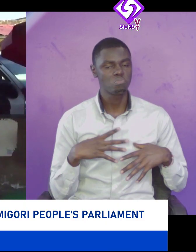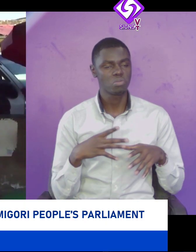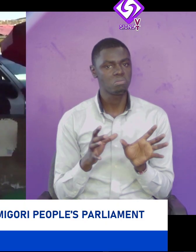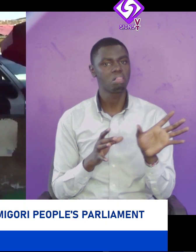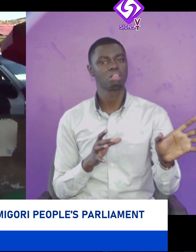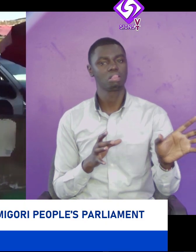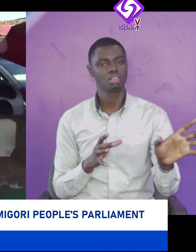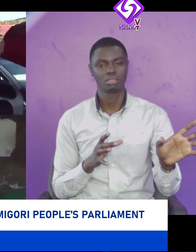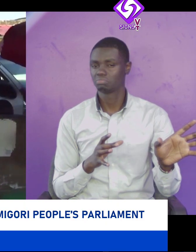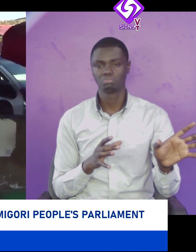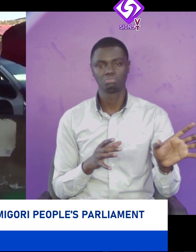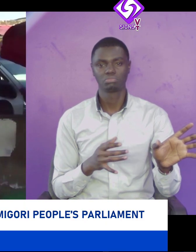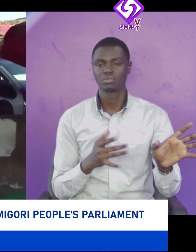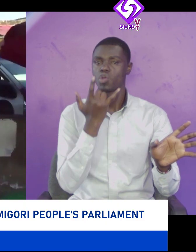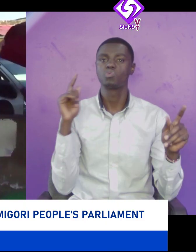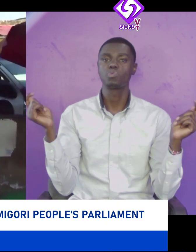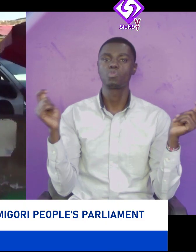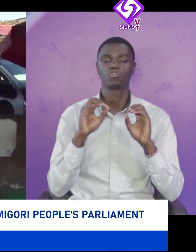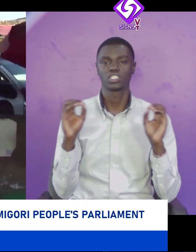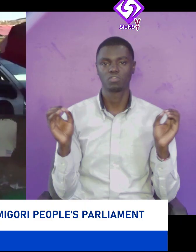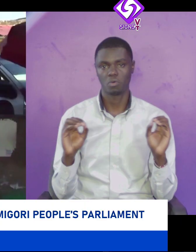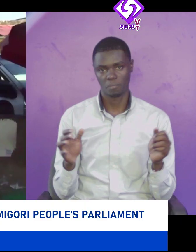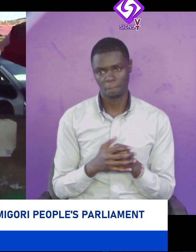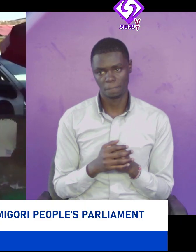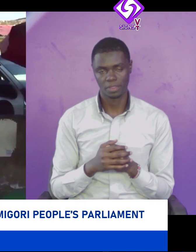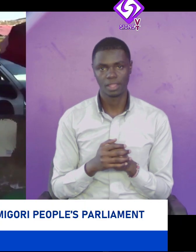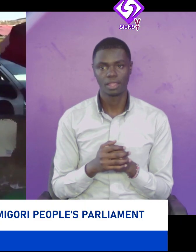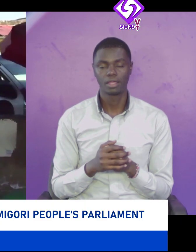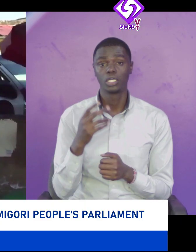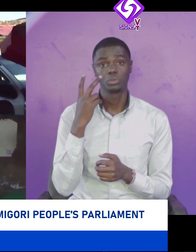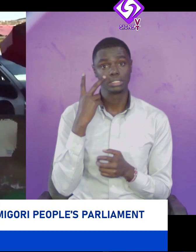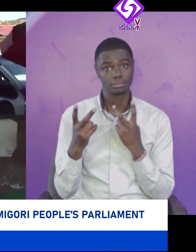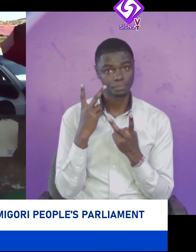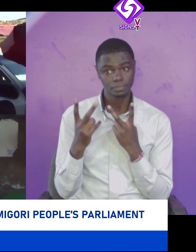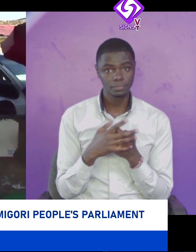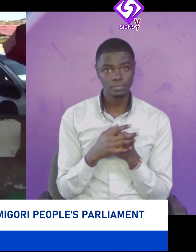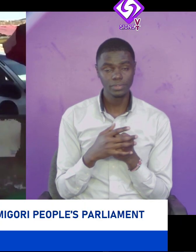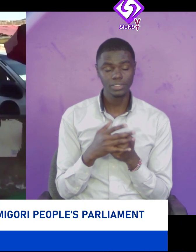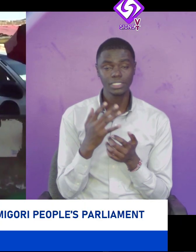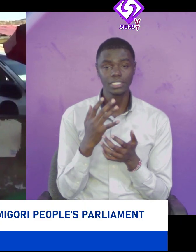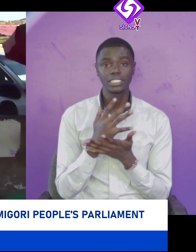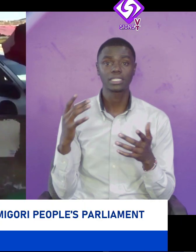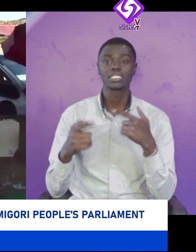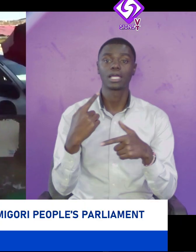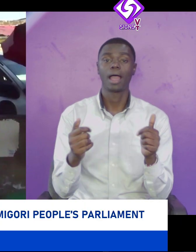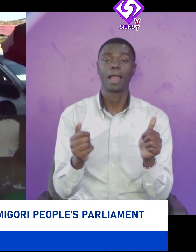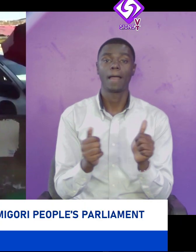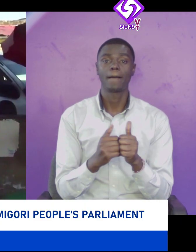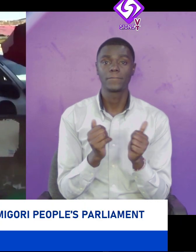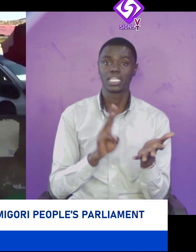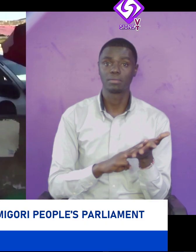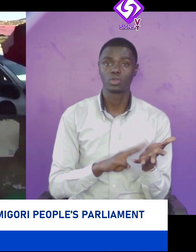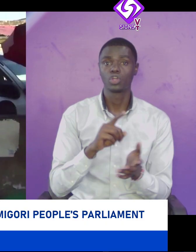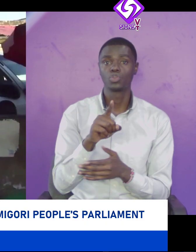hiyo sio Luo Festival. Gwaraza na mtu, kwa sababu tunaona kitu ambacho inaendelea hapa Migori, eti wewe ni mwananchi